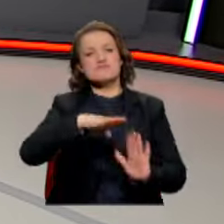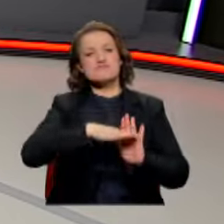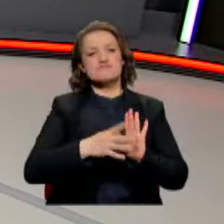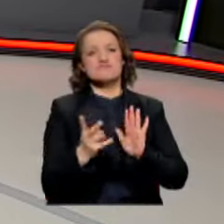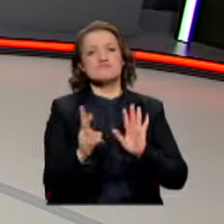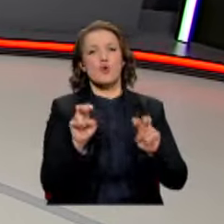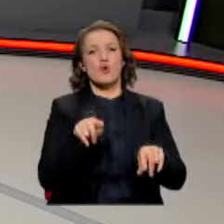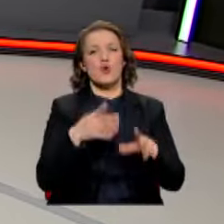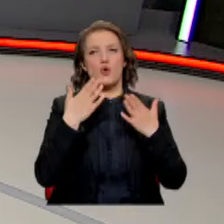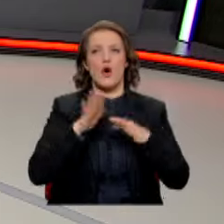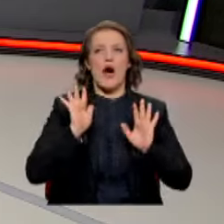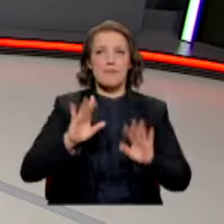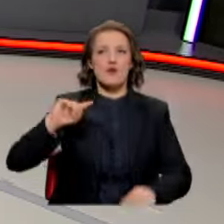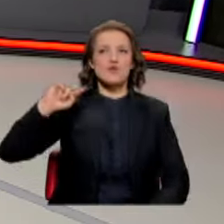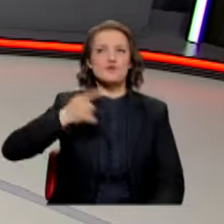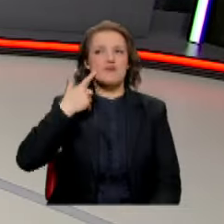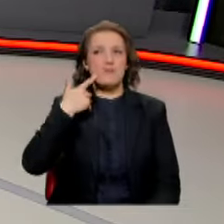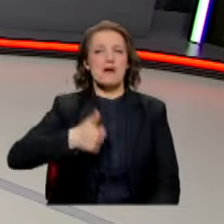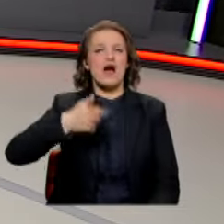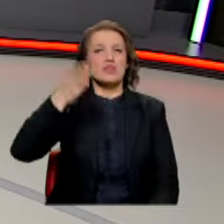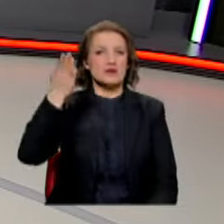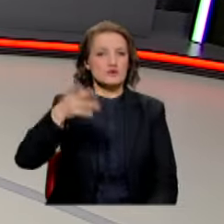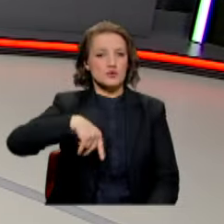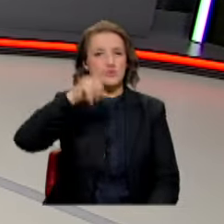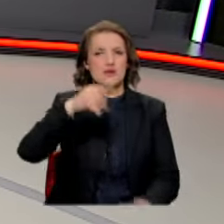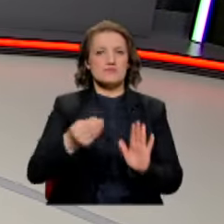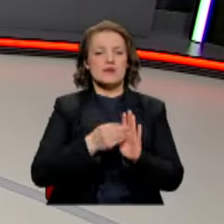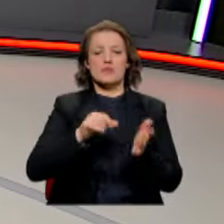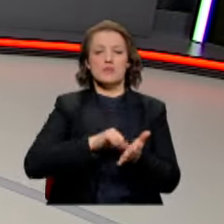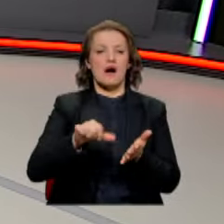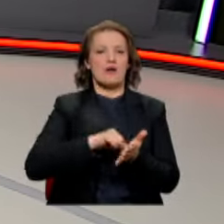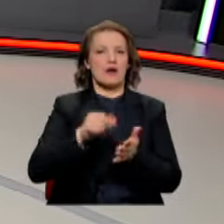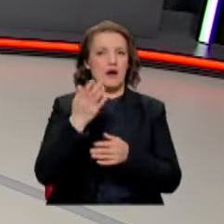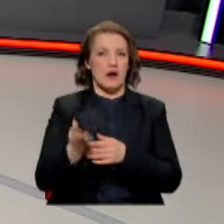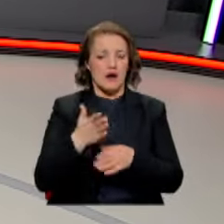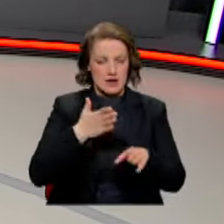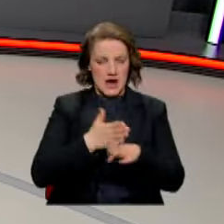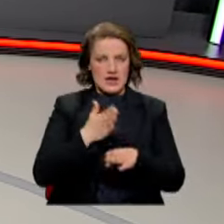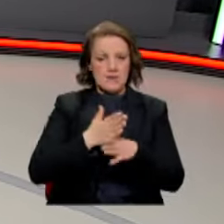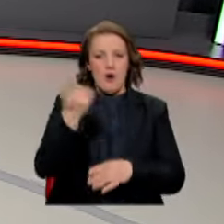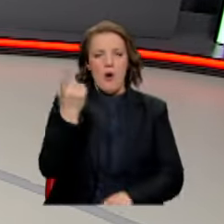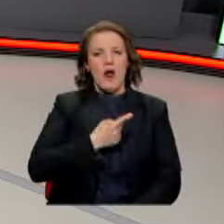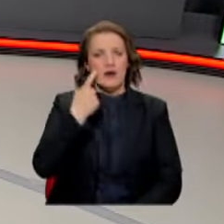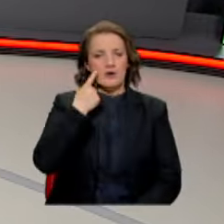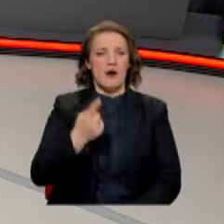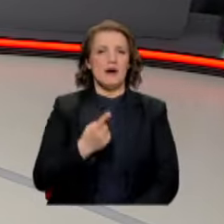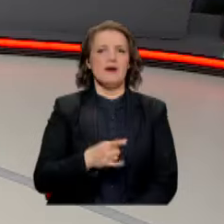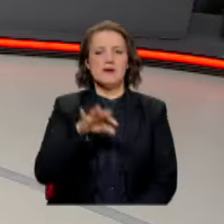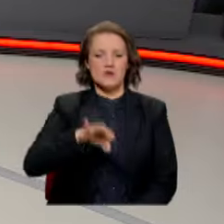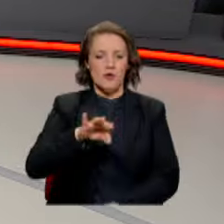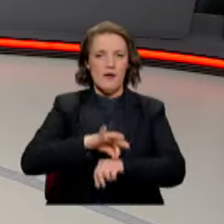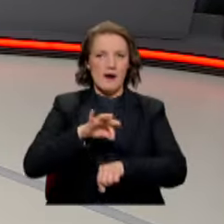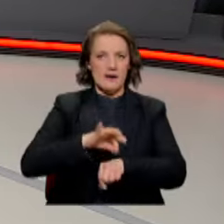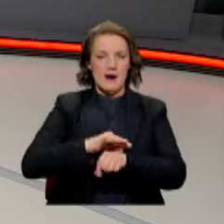bir şeyler. Fakat Ulaştırma Bakanlığı'nın gündeminde var. Hem de tarihiyle hem de gerçekleşme oranıyla. Şu anda